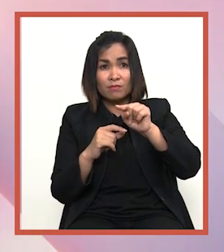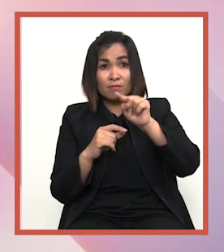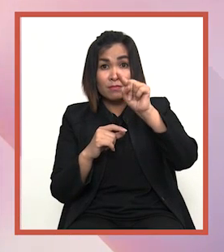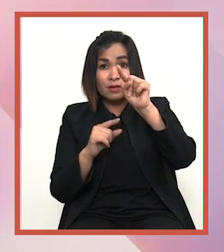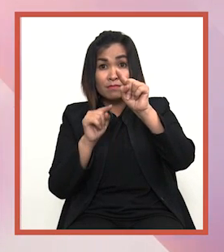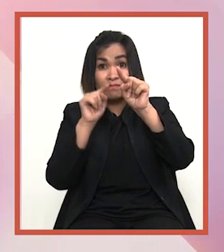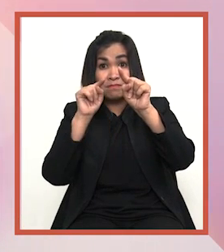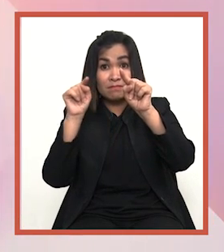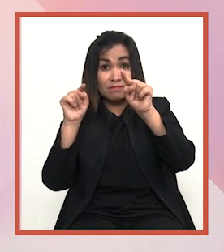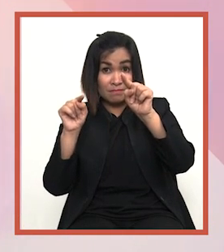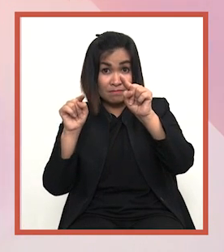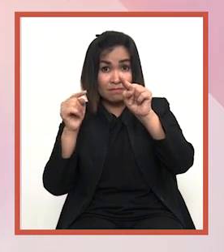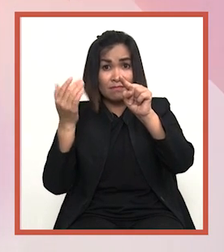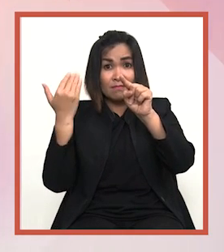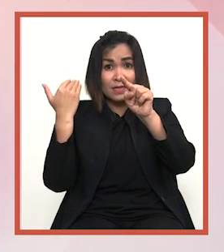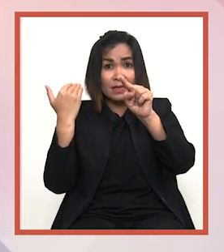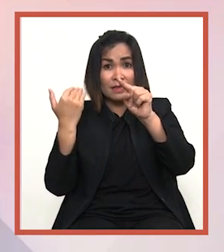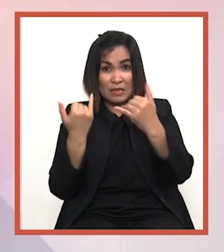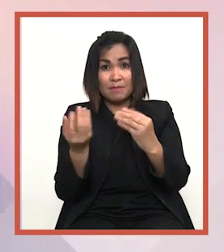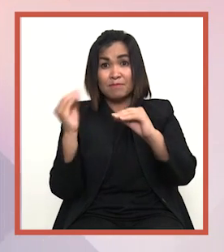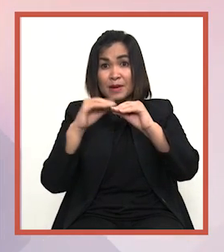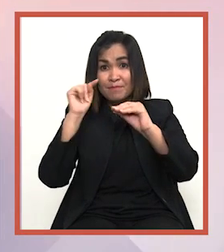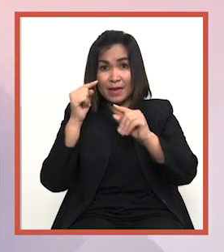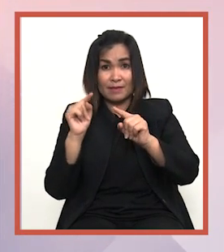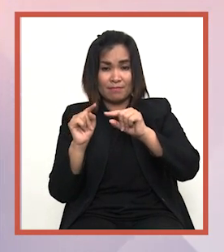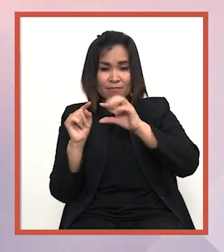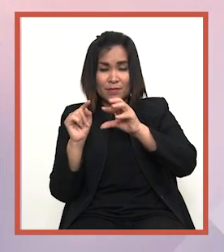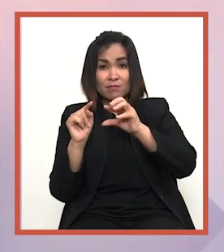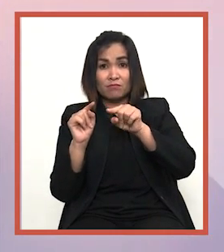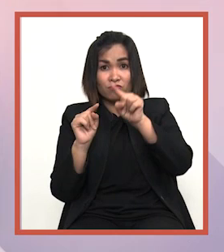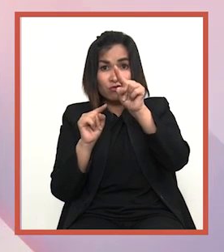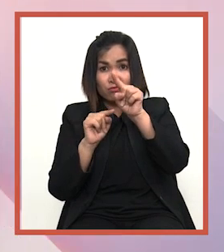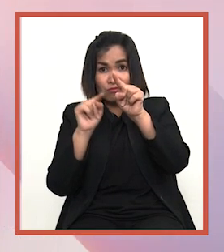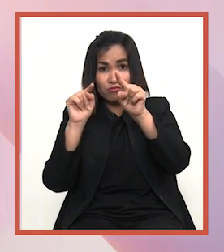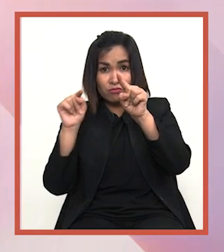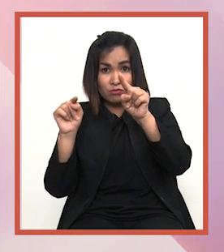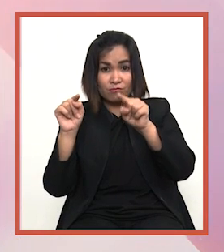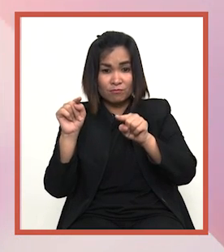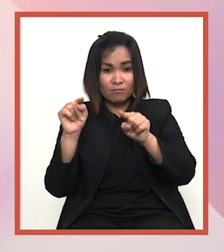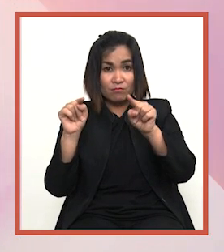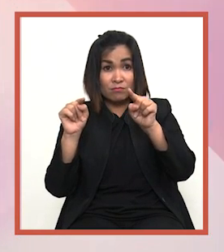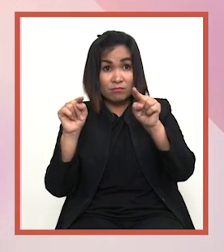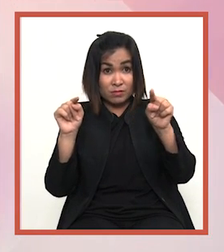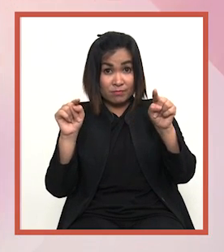ขีดนะครับอีกด้านหนึ่งขึ้นมานะครับคล้ายกันและเหมือนกันนะครับ